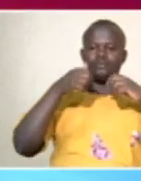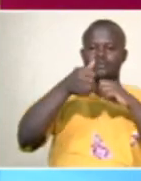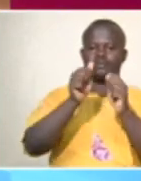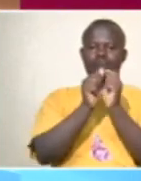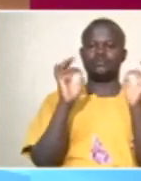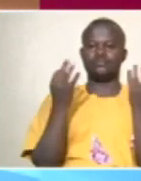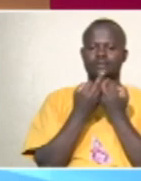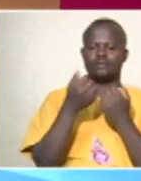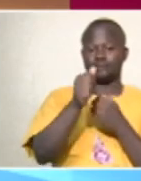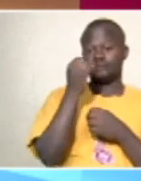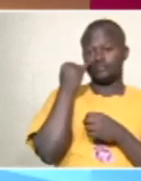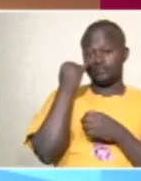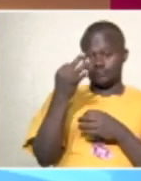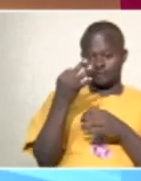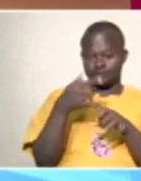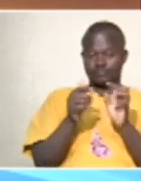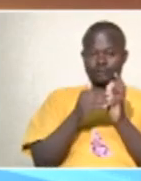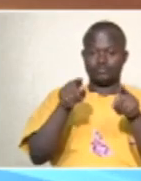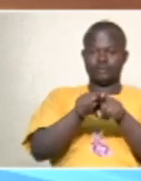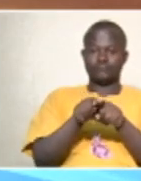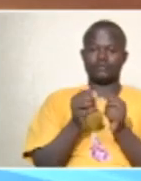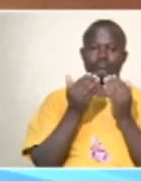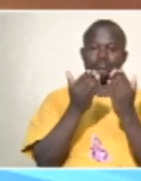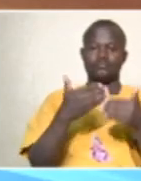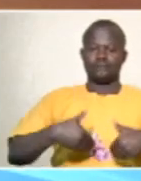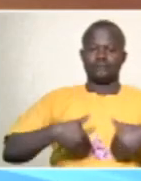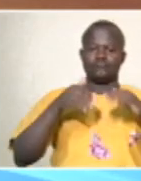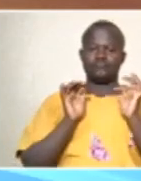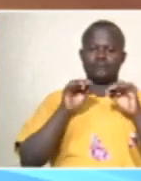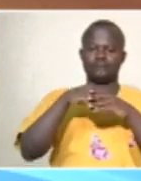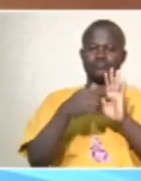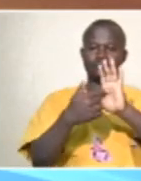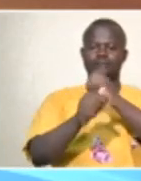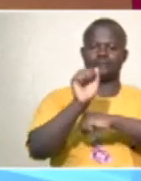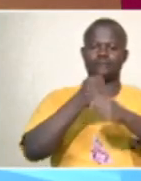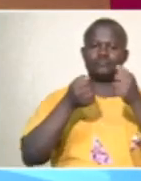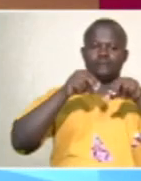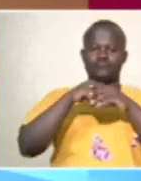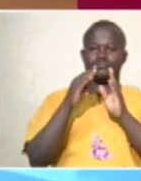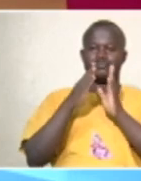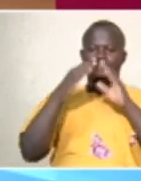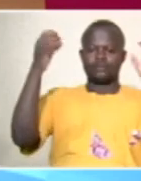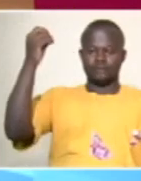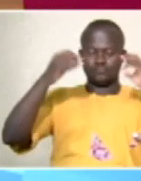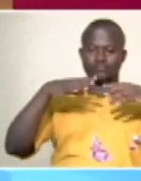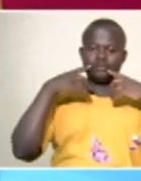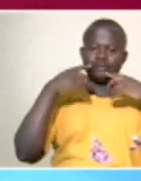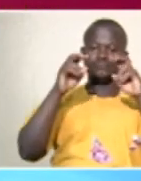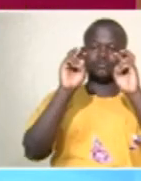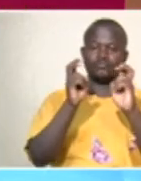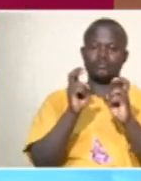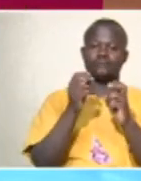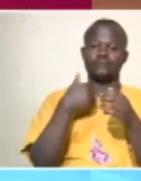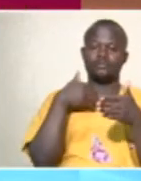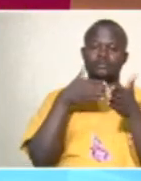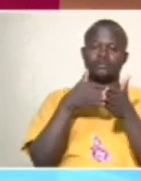n'imiryango yabo. Nubwo bimeze bityo ariko urubyiruko rwitabiriye imurikabikorwa ribera mu mujyi wa Kigali ruvuga ko